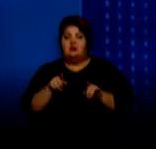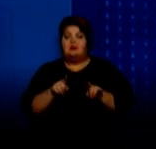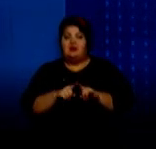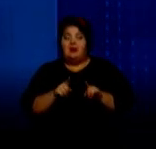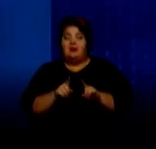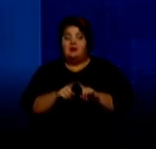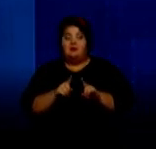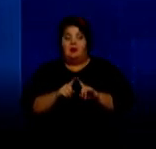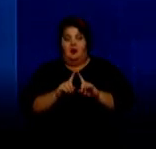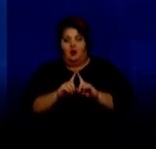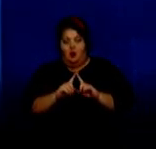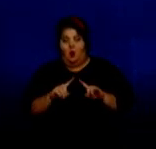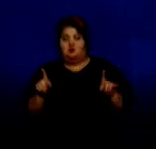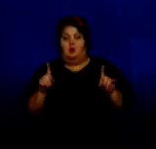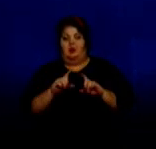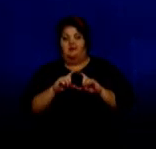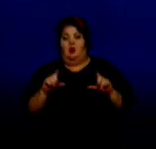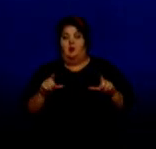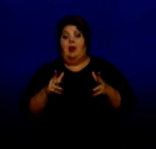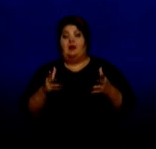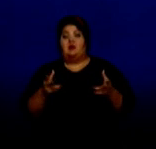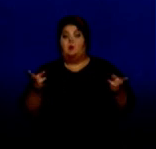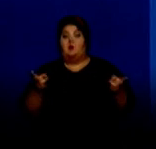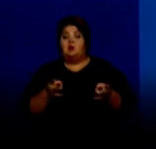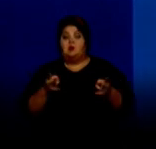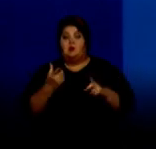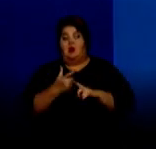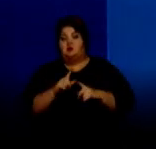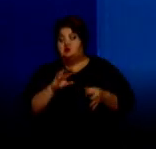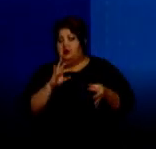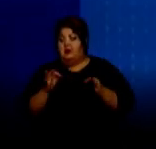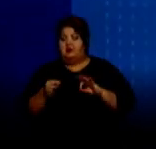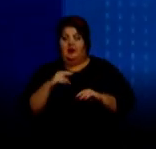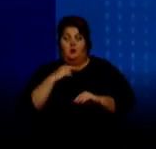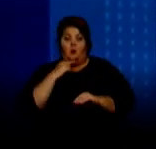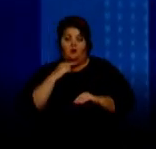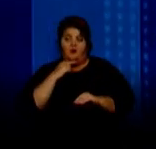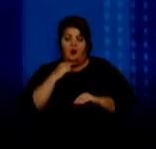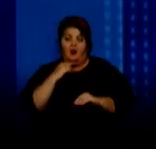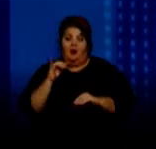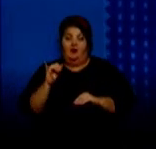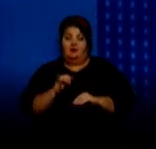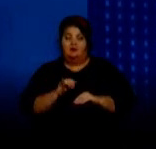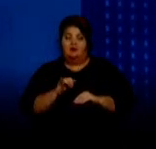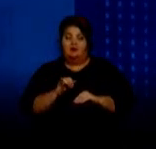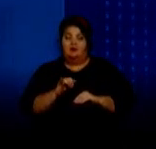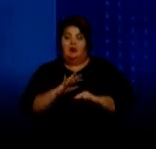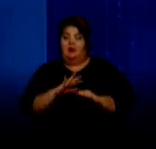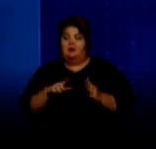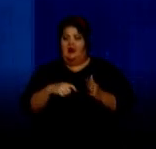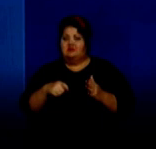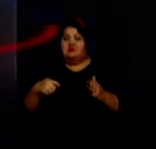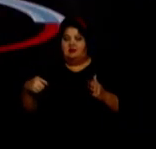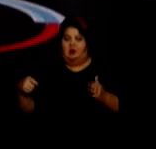знаєте, особливий об'єкт, який потребує дуже ретельної уваги і не затягування